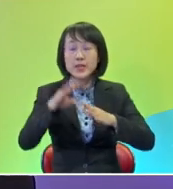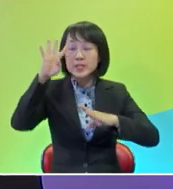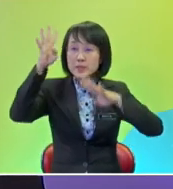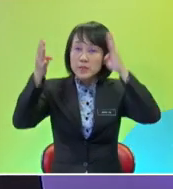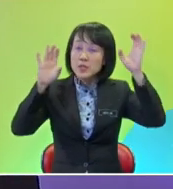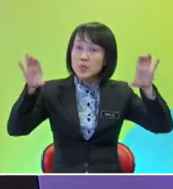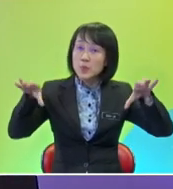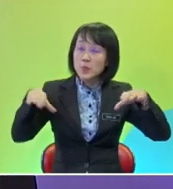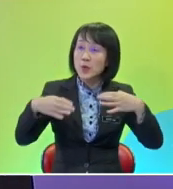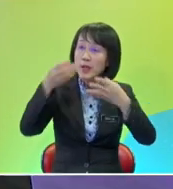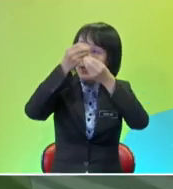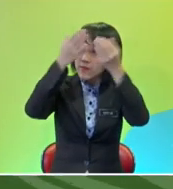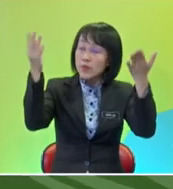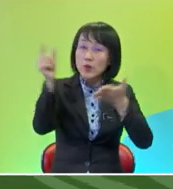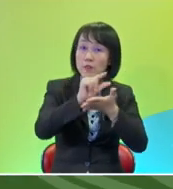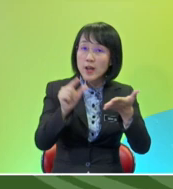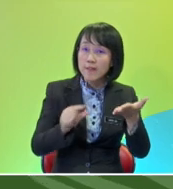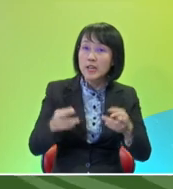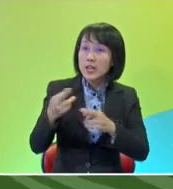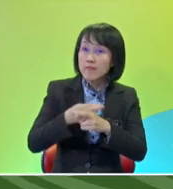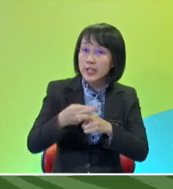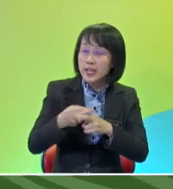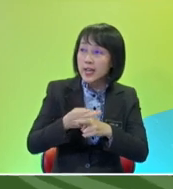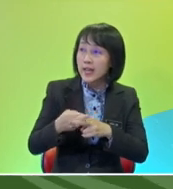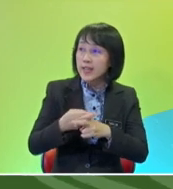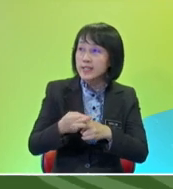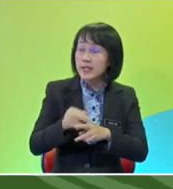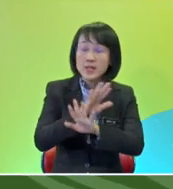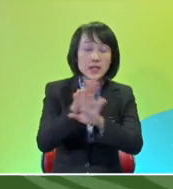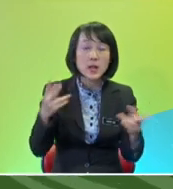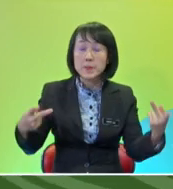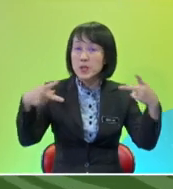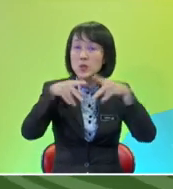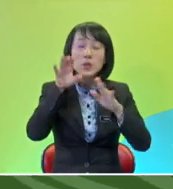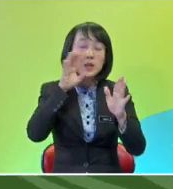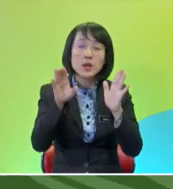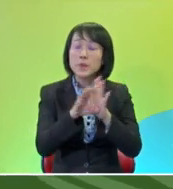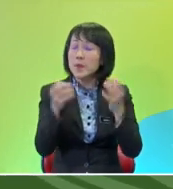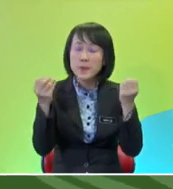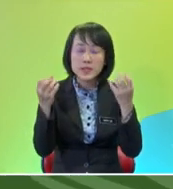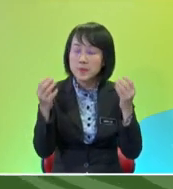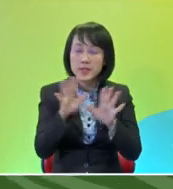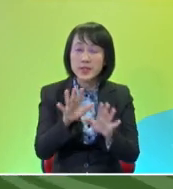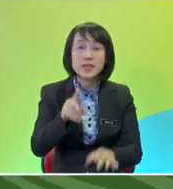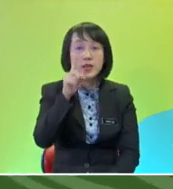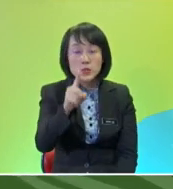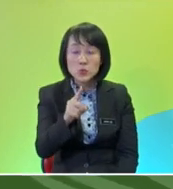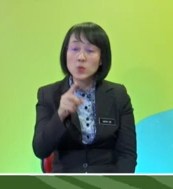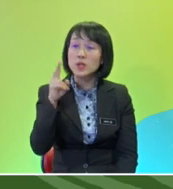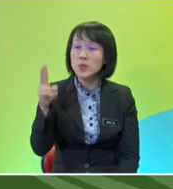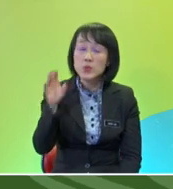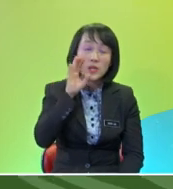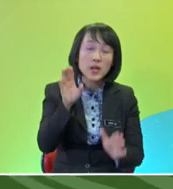infografik ringkas. Infografik. Dia tak perlu nak gambar banyak-banyak. Satu gambar ataupun dua gambar boleh dilukis, boleh